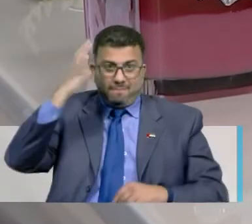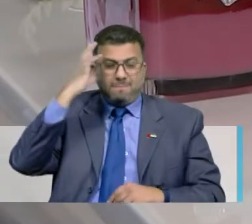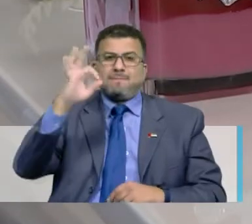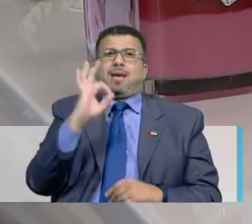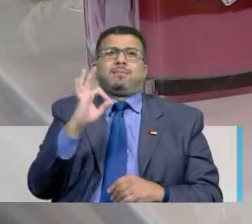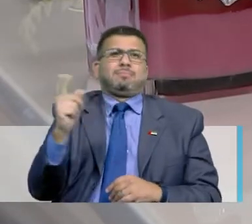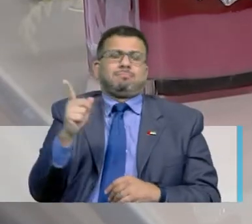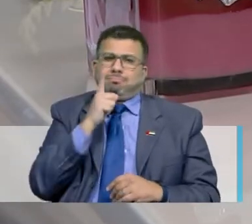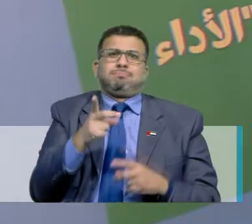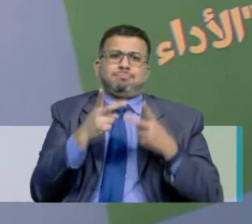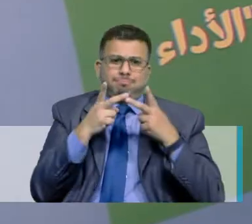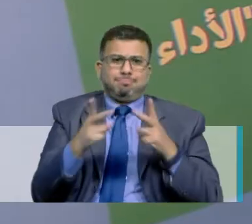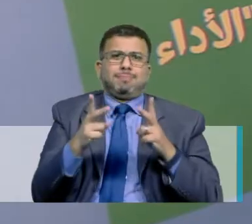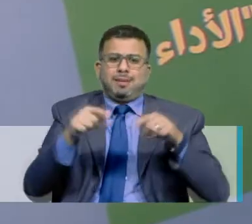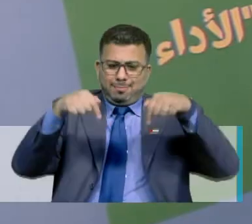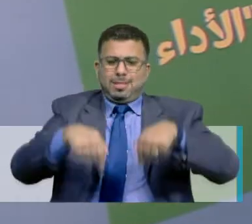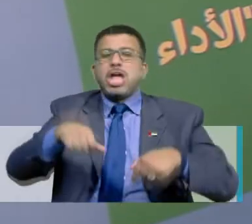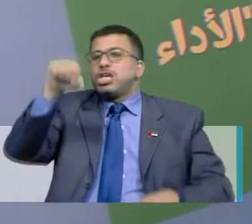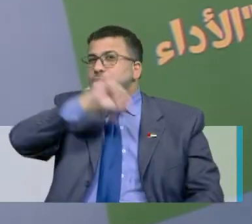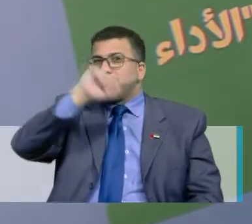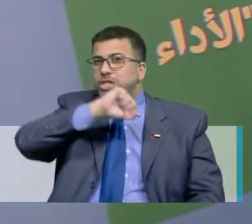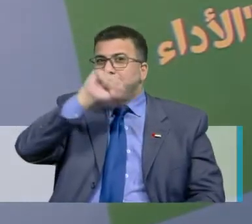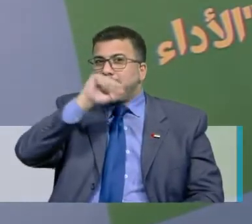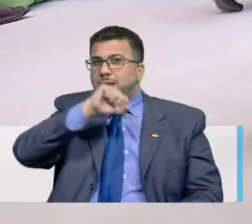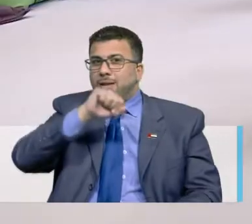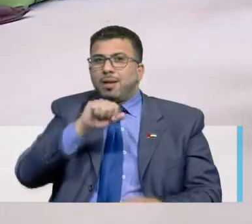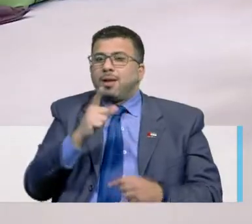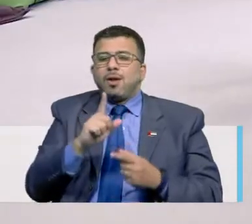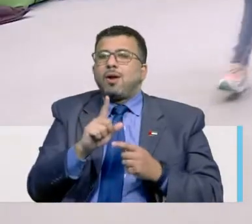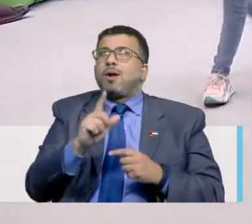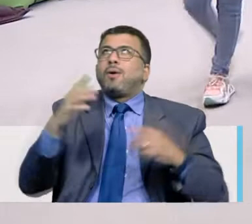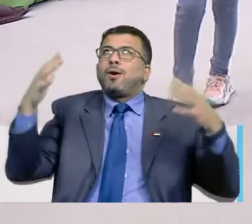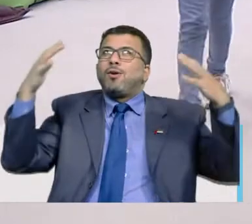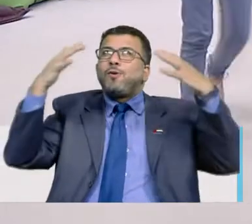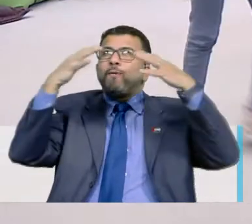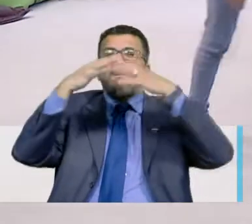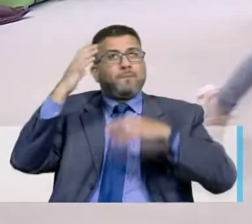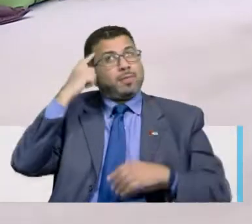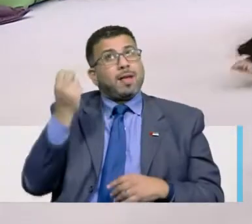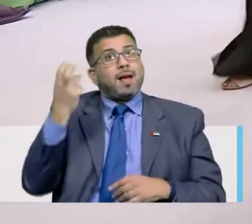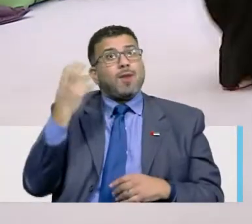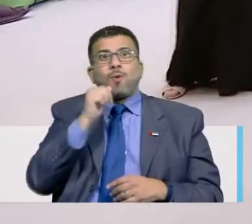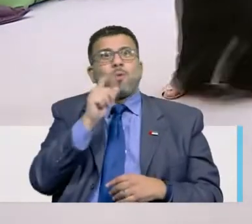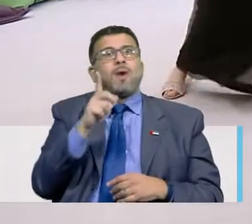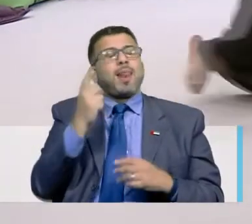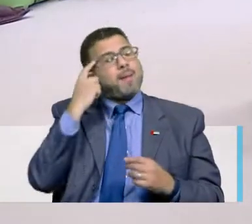منطلقا بهن من أرض الشارقة إلى غيوم التألق والإبداع.